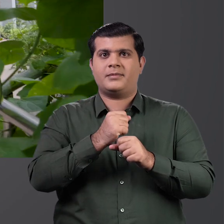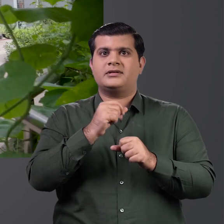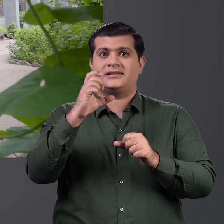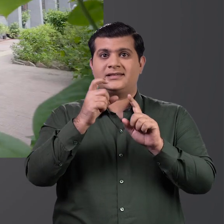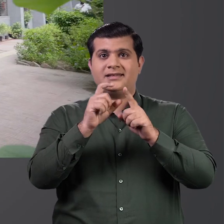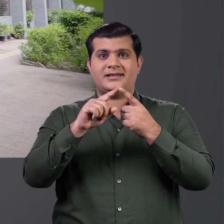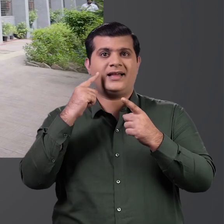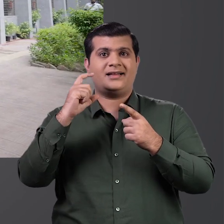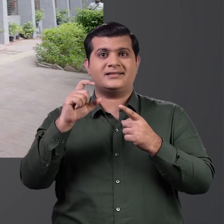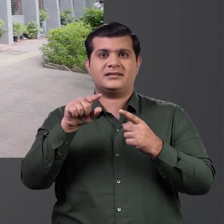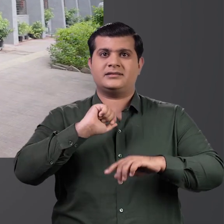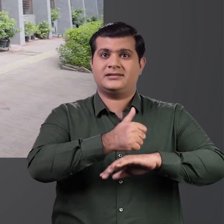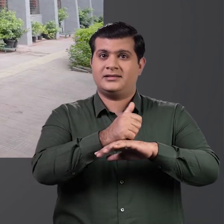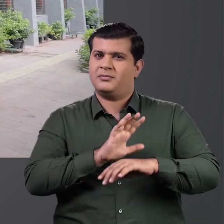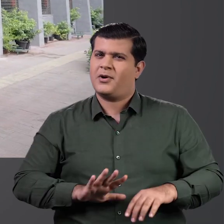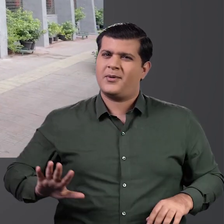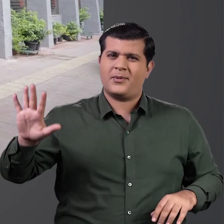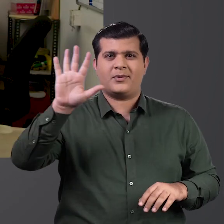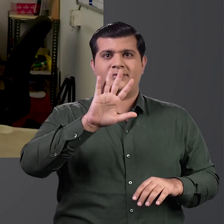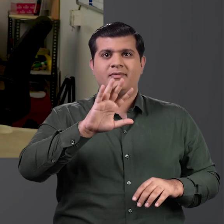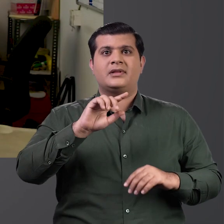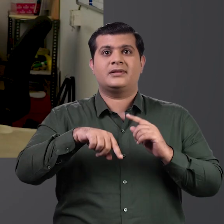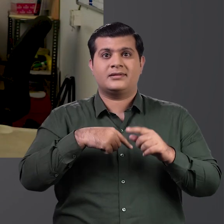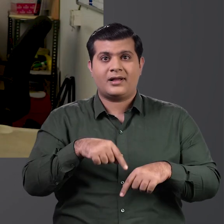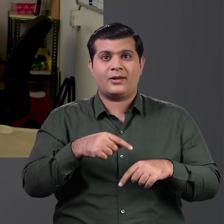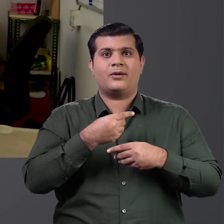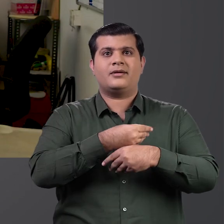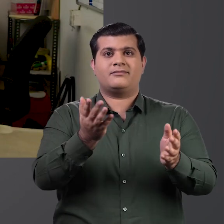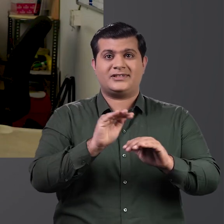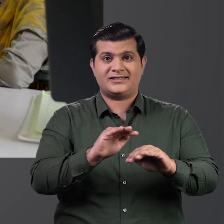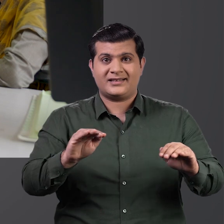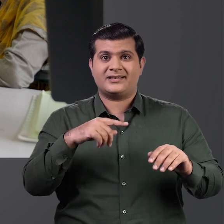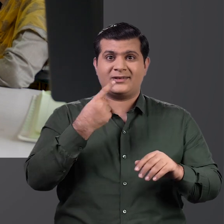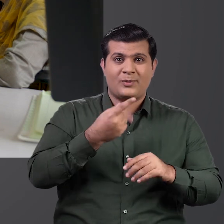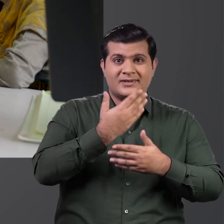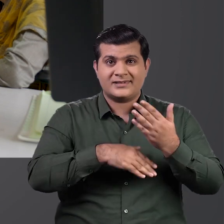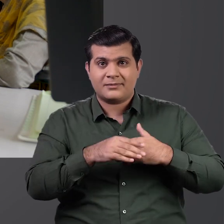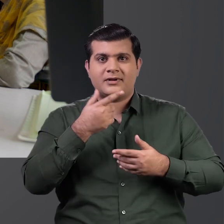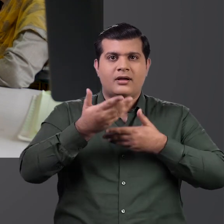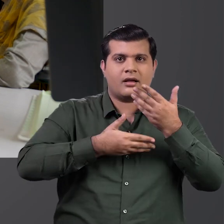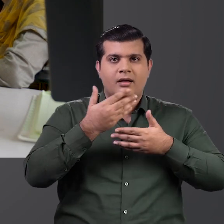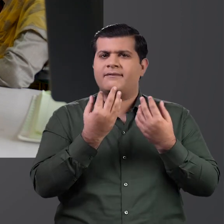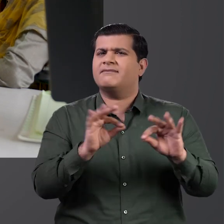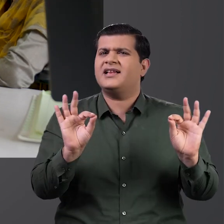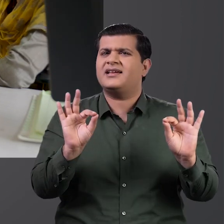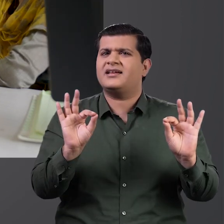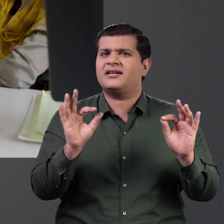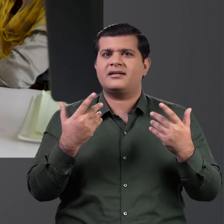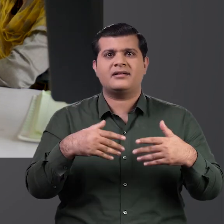के क्रॉस डिसेबिलिटी अर्ली इंटरवेंशन सेंटर्स में ये सुनिश्चित किया जाता है कि इन शिशुओं का निःशुल्क इलाज